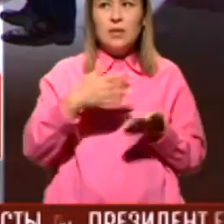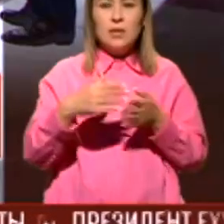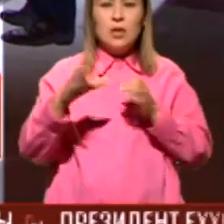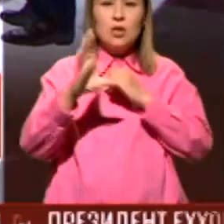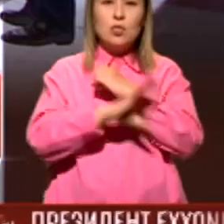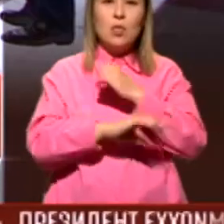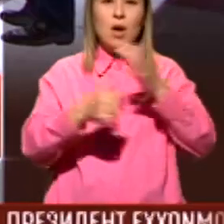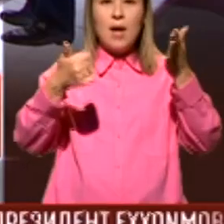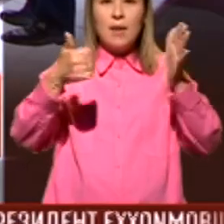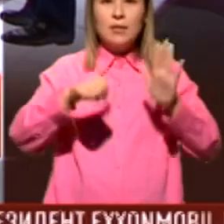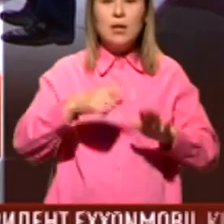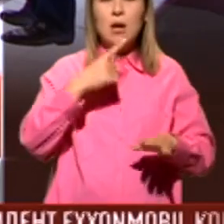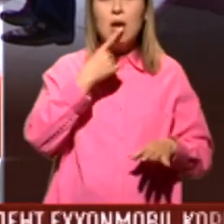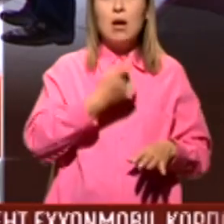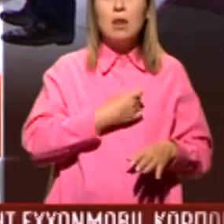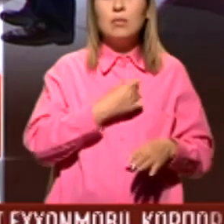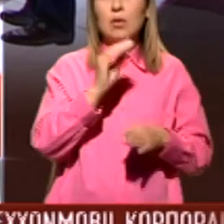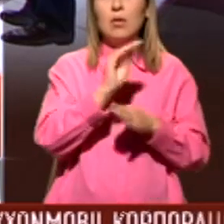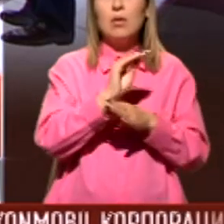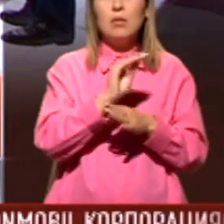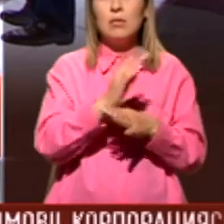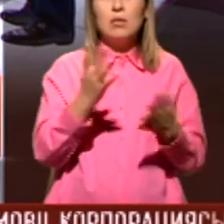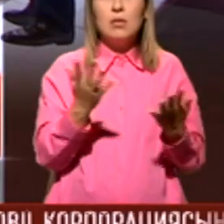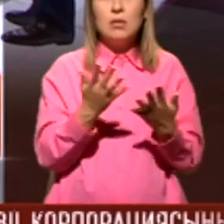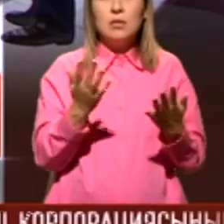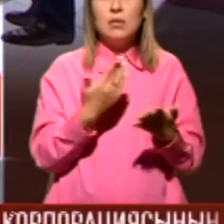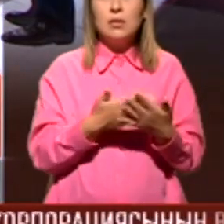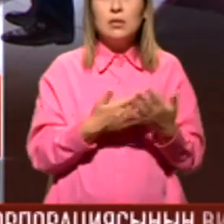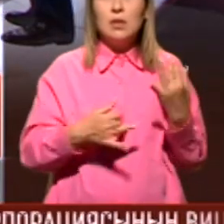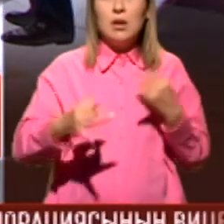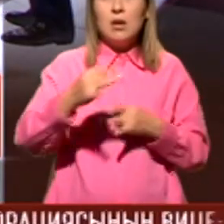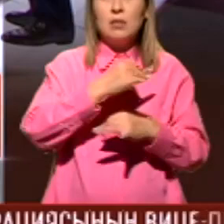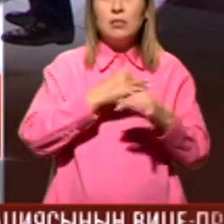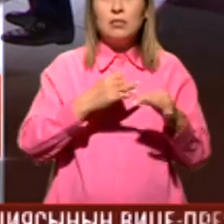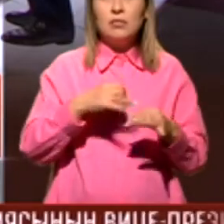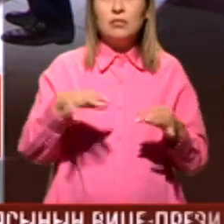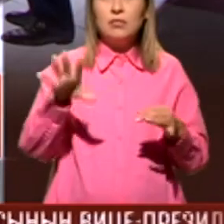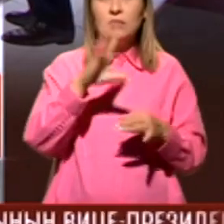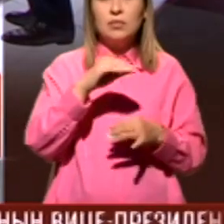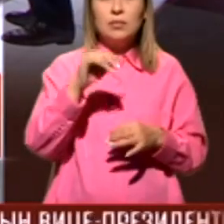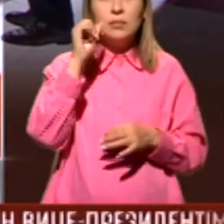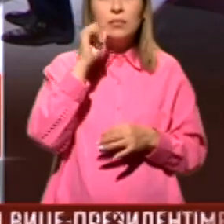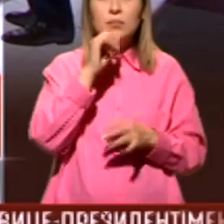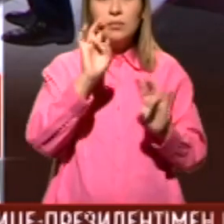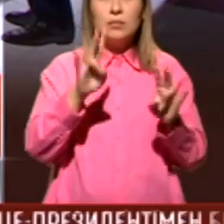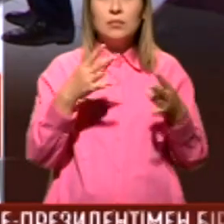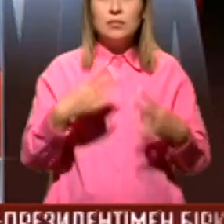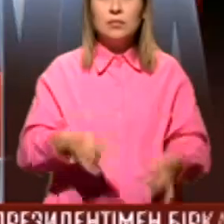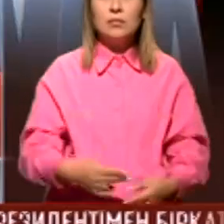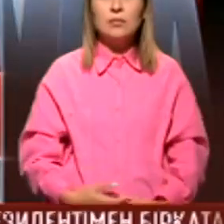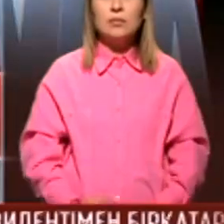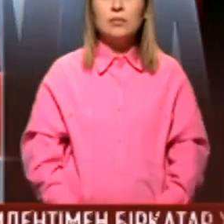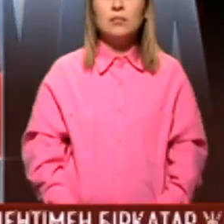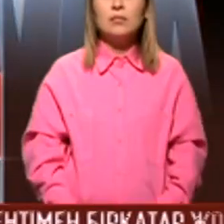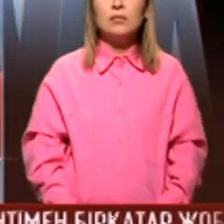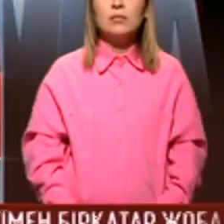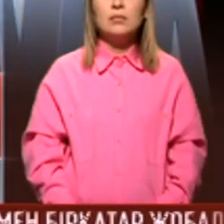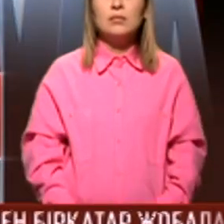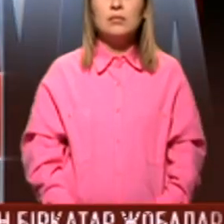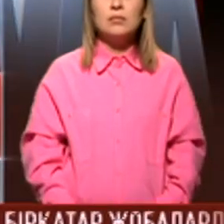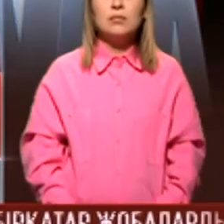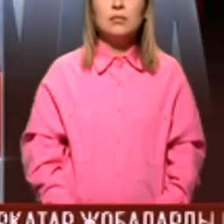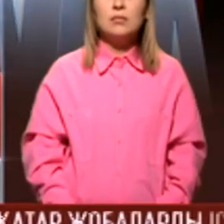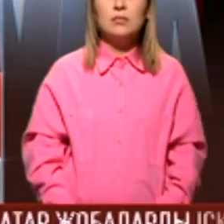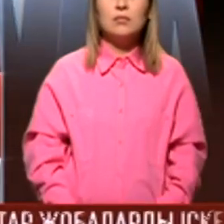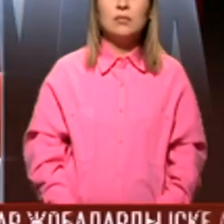айдың ішінде армия туралы не айтылды? Әлем жеттік, бәрін айту керек шығар, жасыратын енді. Шын айта, ауруын жасырған негатив таза. Рас, бір